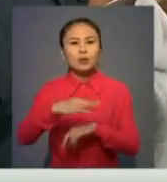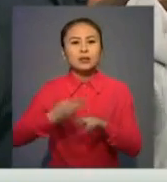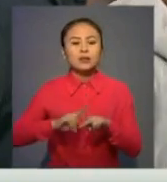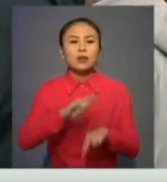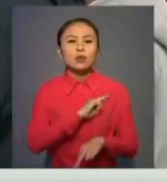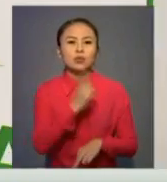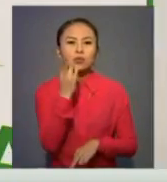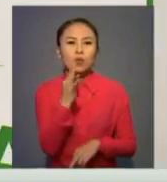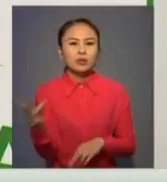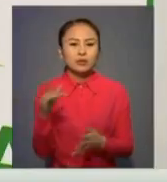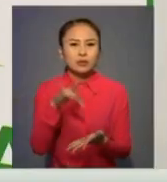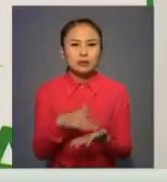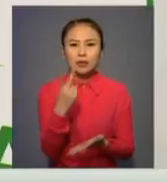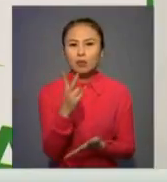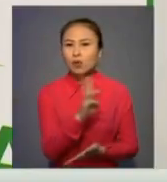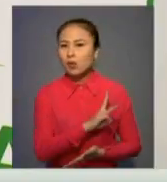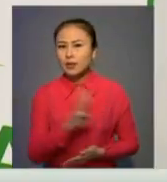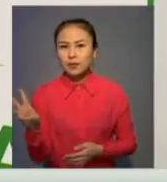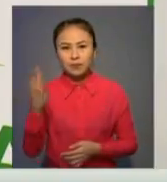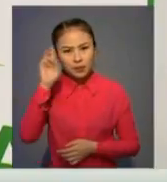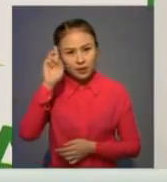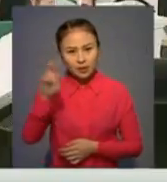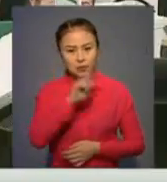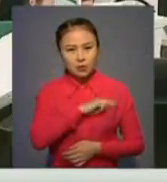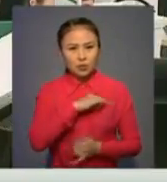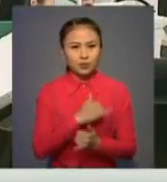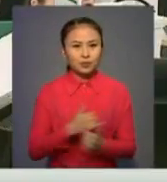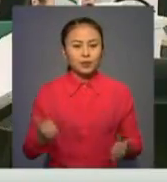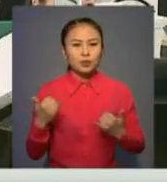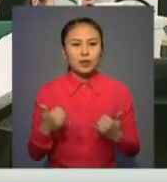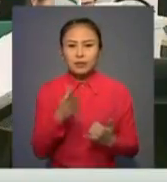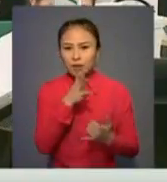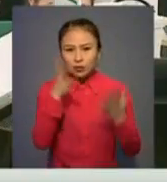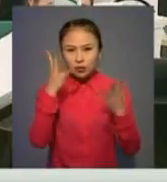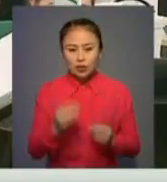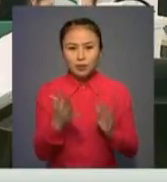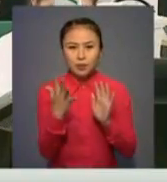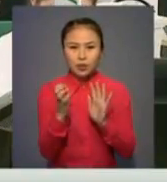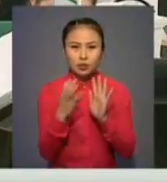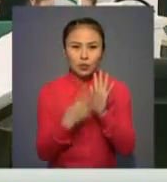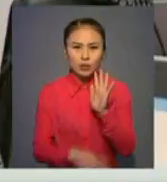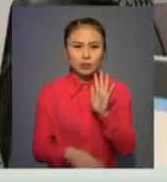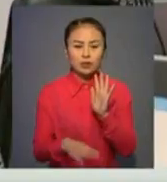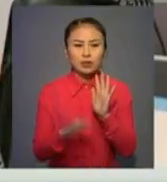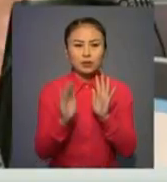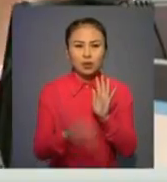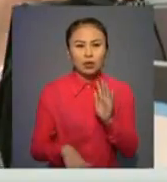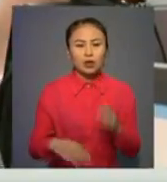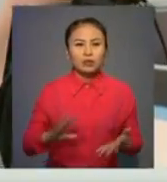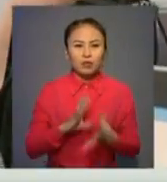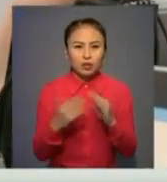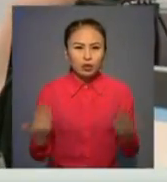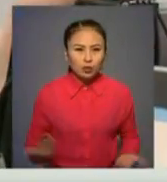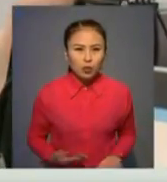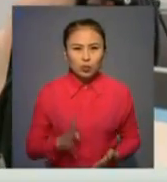халыққа қызмет көрсету орталықтары 2 миллионнан астам мемлекеттік қызмет көрсеткен. Бүгінде қызметтің түрлері 590-ға жетіп отыр.